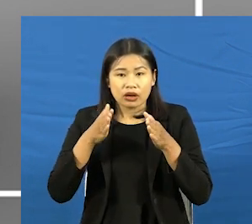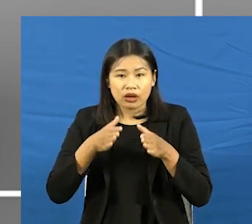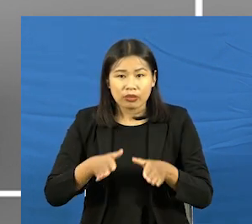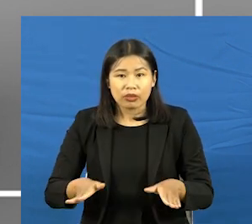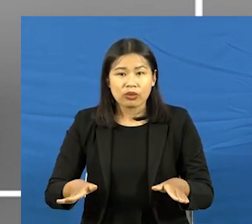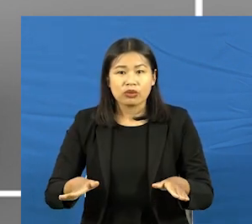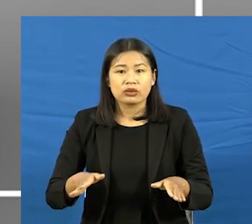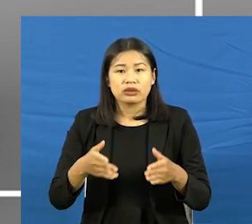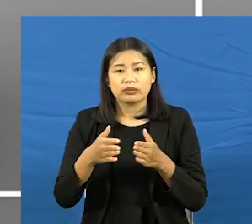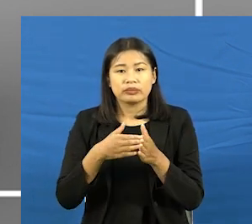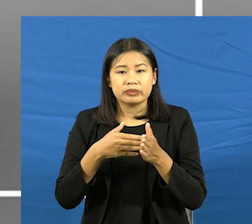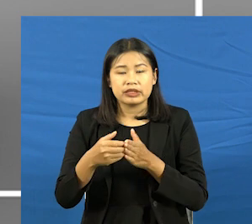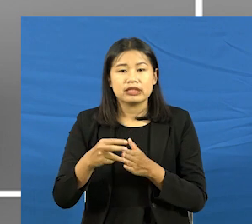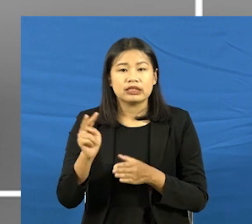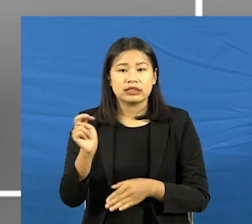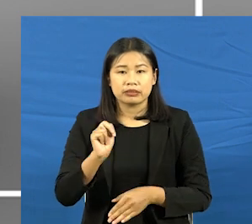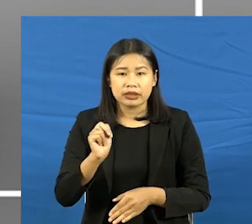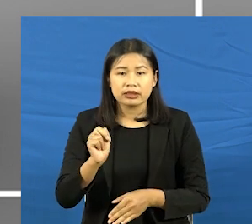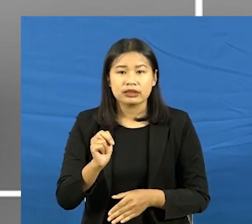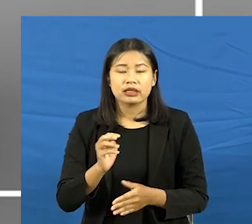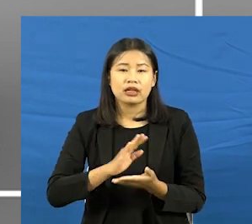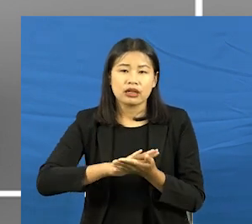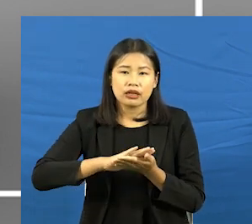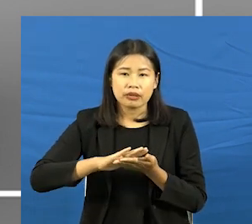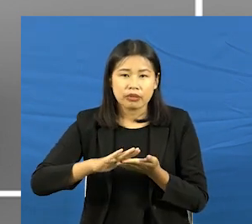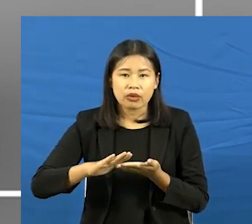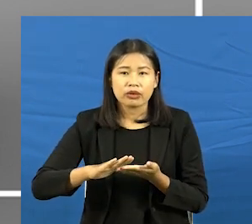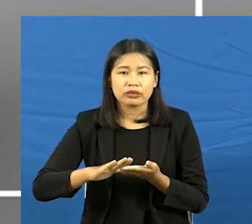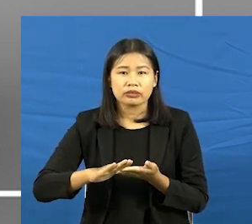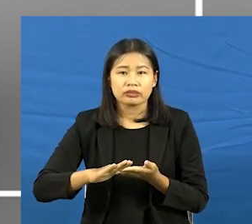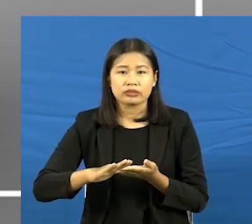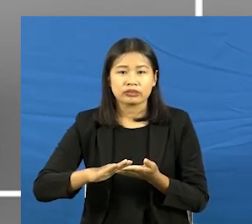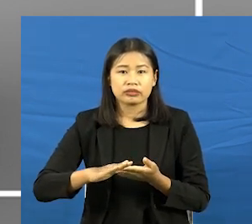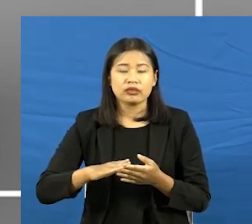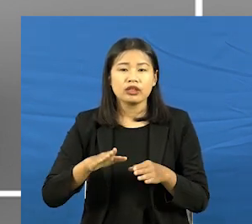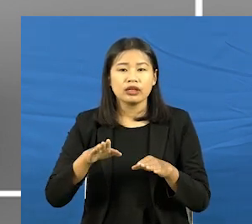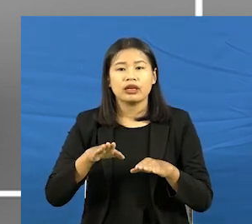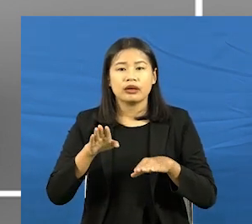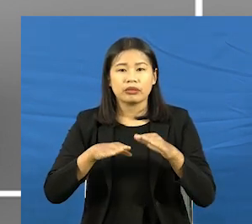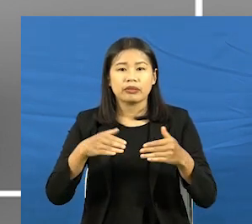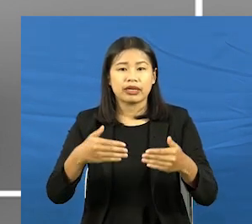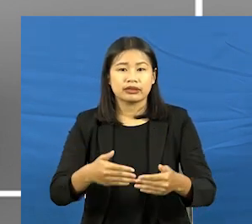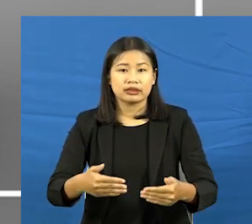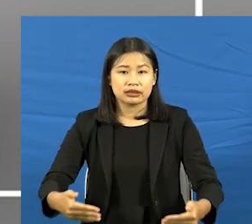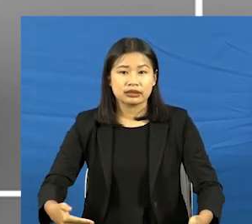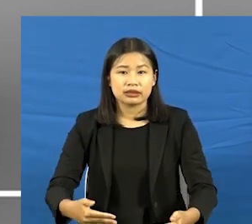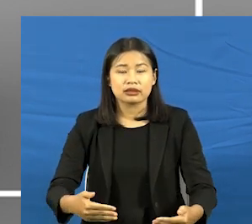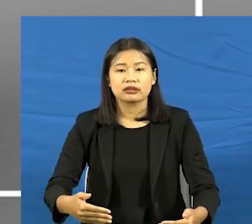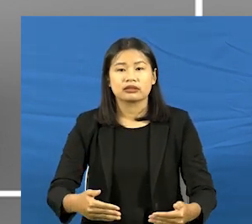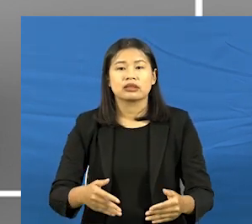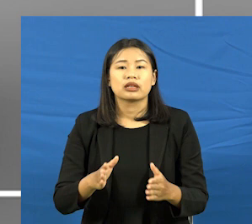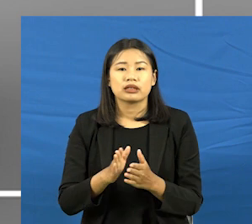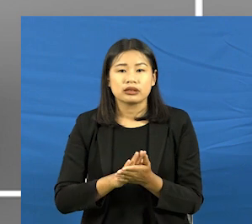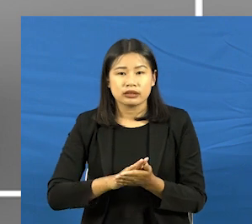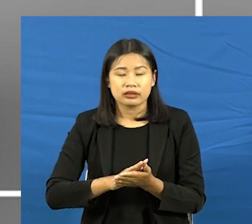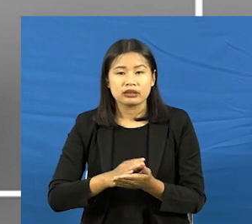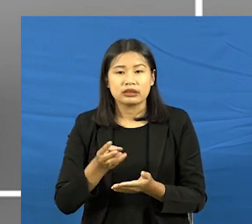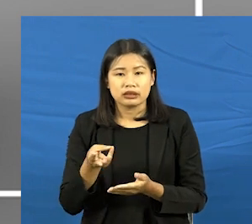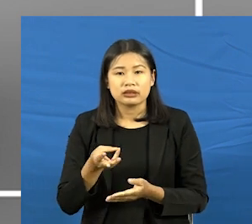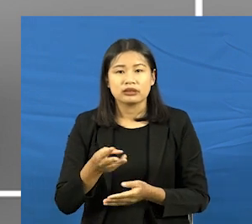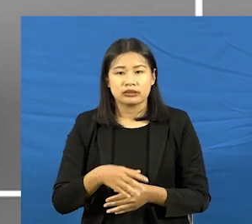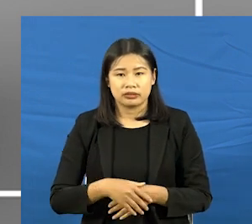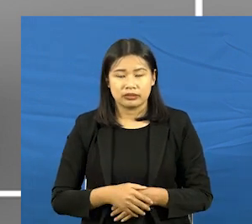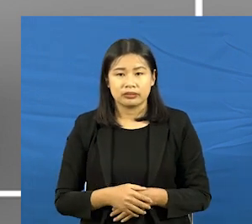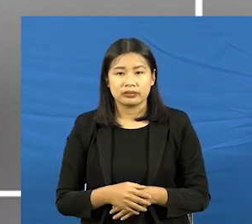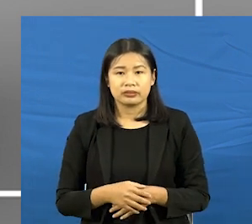งสีกรมท่านะทรงสุภาพอยู่บริเวณประมาณเข่านะครับอาจจะเหนือเข่าเล็กน้อย